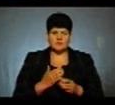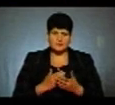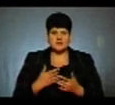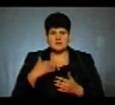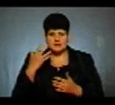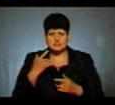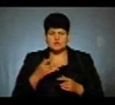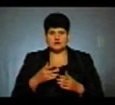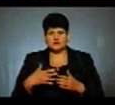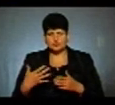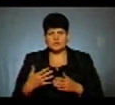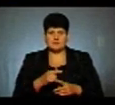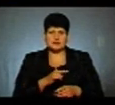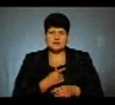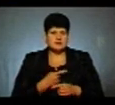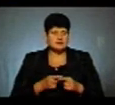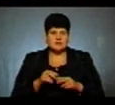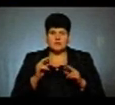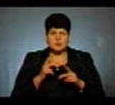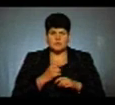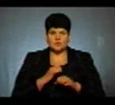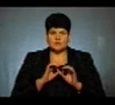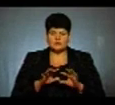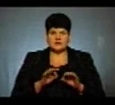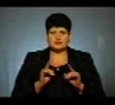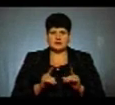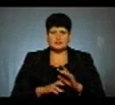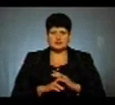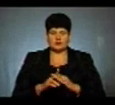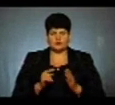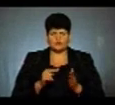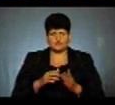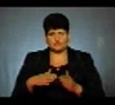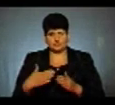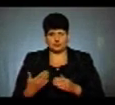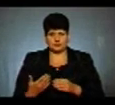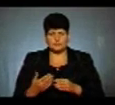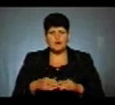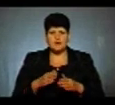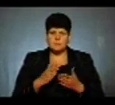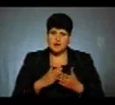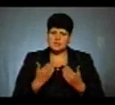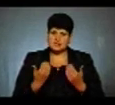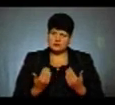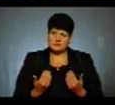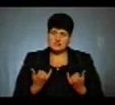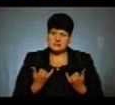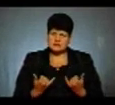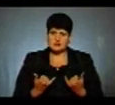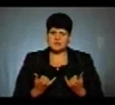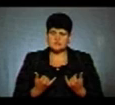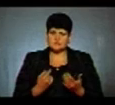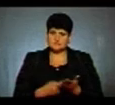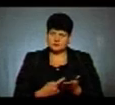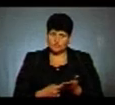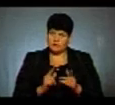що з точки зору науки і медицини неправильно розповідати дітям лише церковну точку зору. Чи маєте ви зараз контраргументи, чи ні,